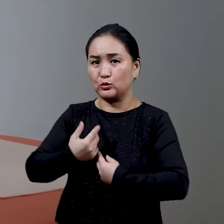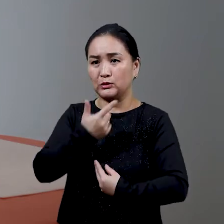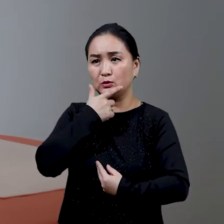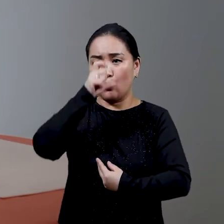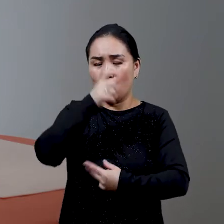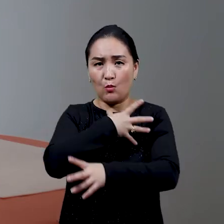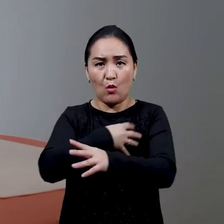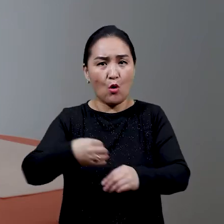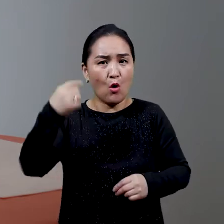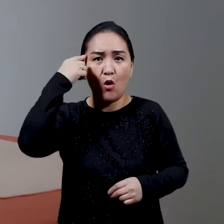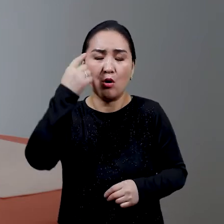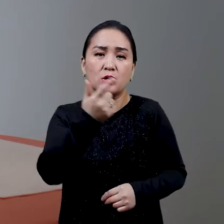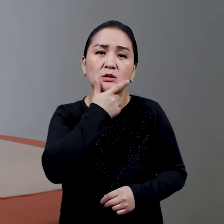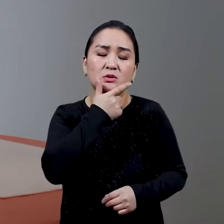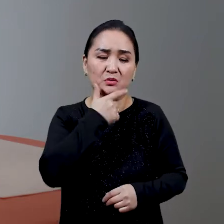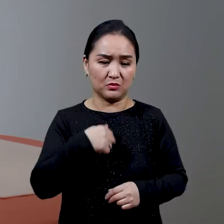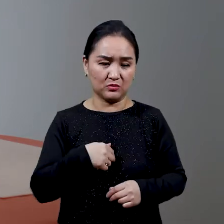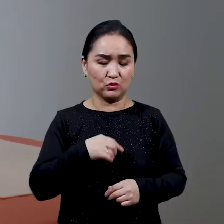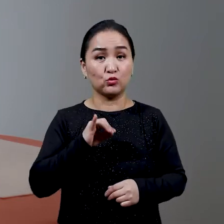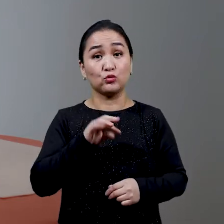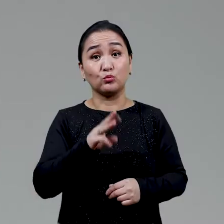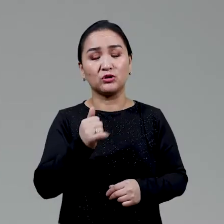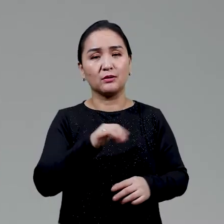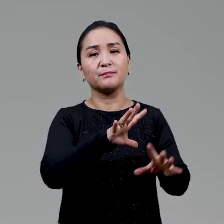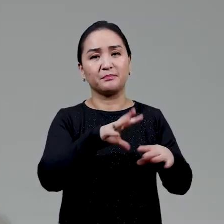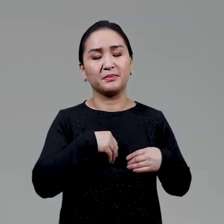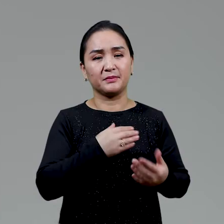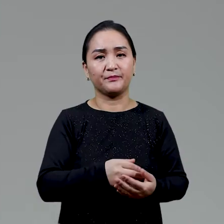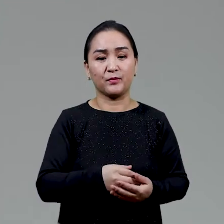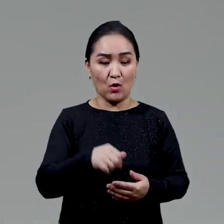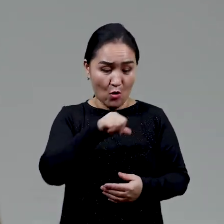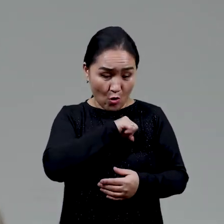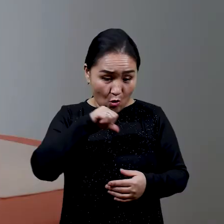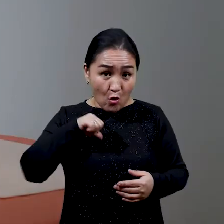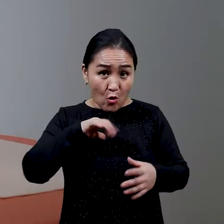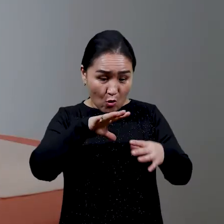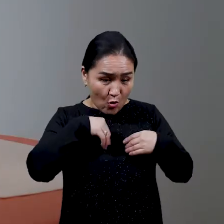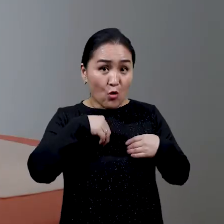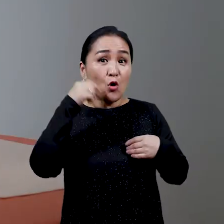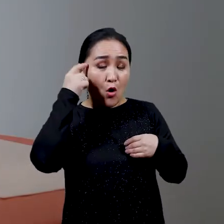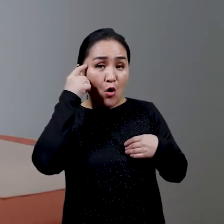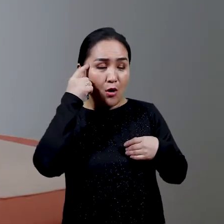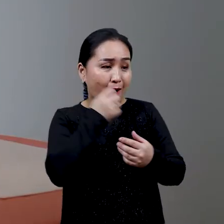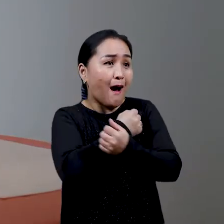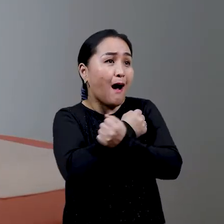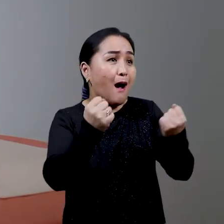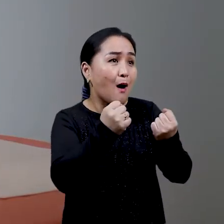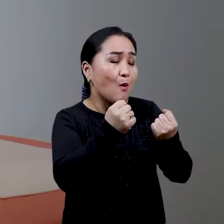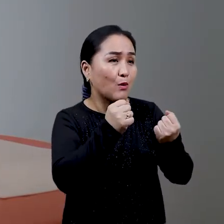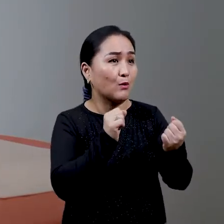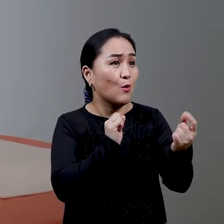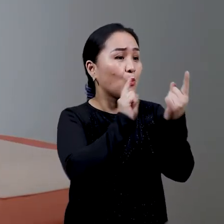өөрийг нь ойлгохгүй юм шиг тийм мэдрэмж төрж байна. Өөрийг нь хамгийн сайн ойлгох хэвээр тийм нөгөө аврал ирээд оцсон